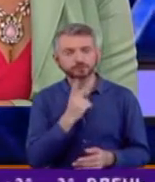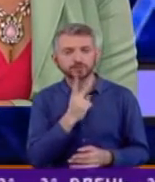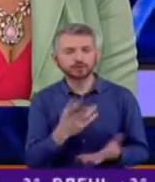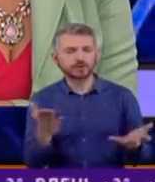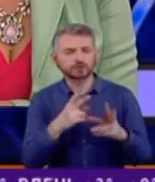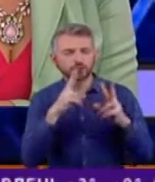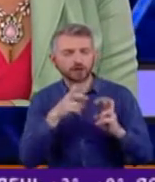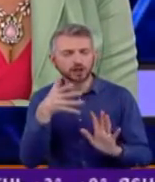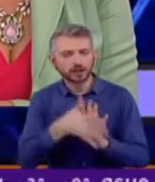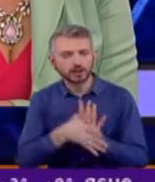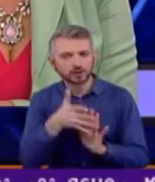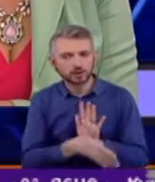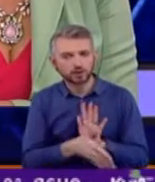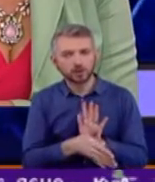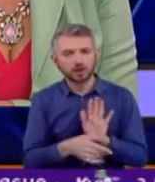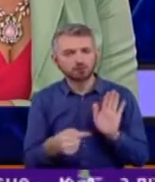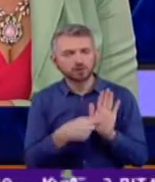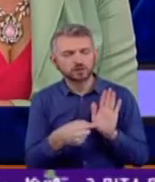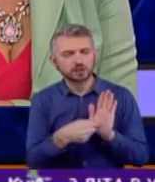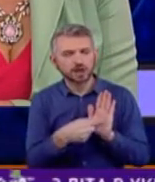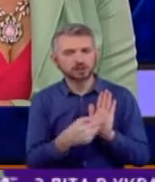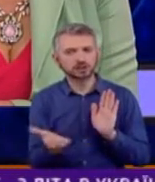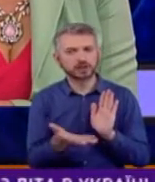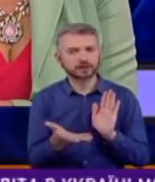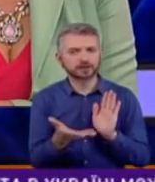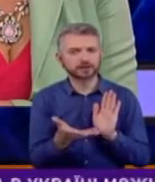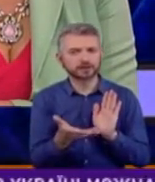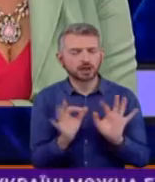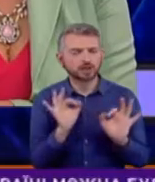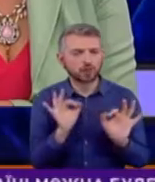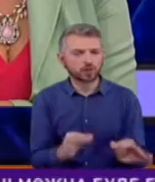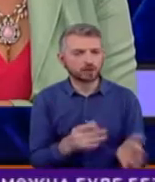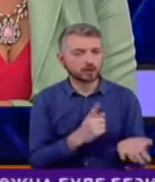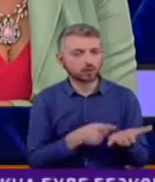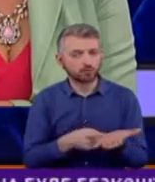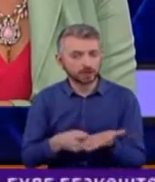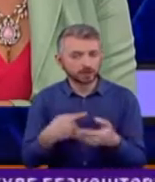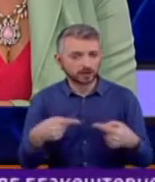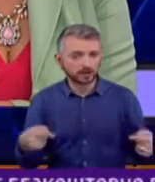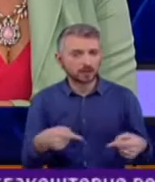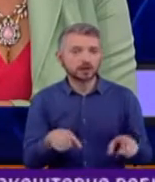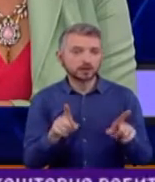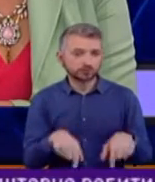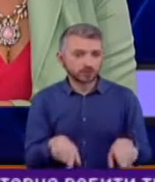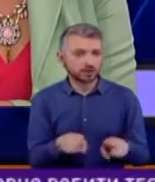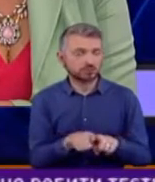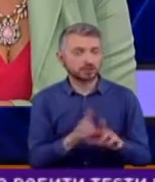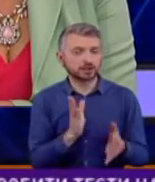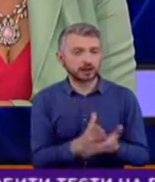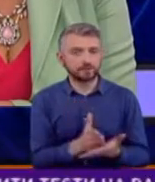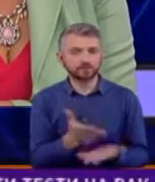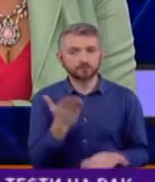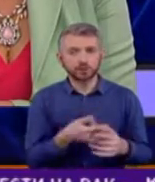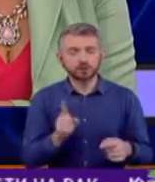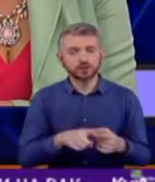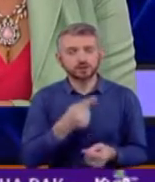якусь аналітику, посилатись на якісь раціональні аргументи і так далі. Таке теж є. І, можливо, це